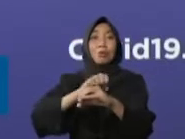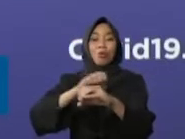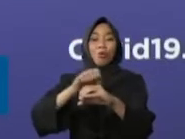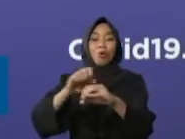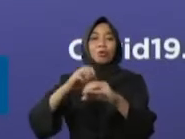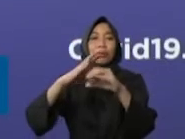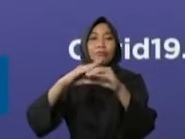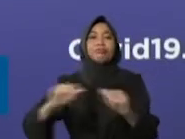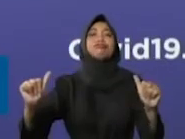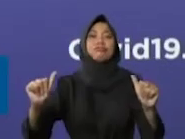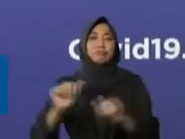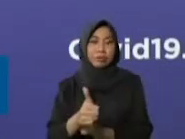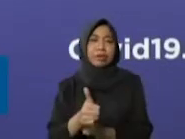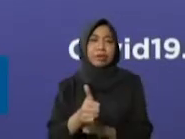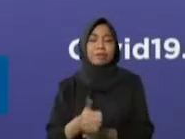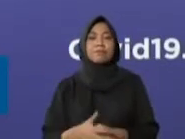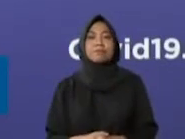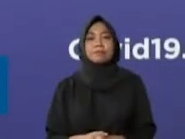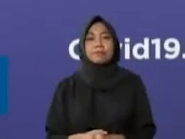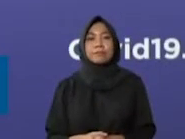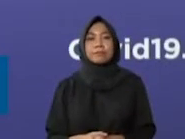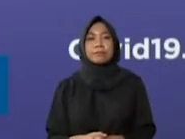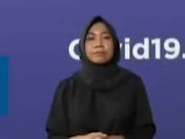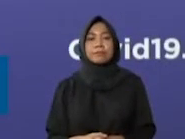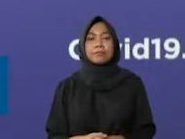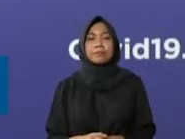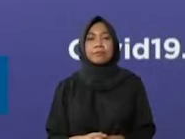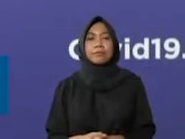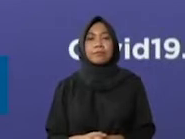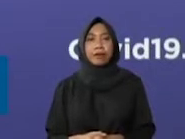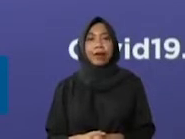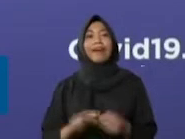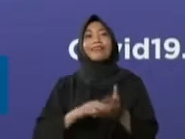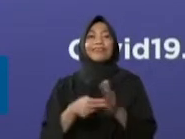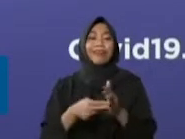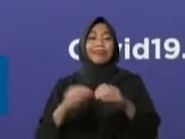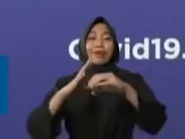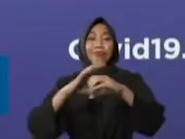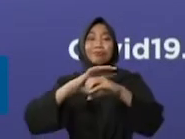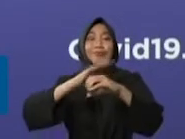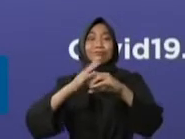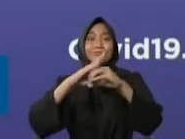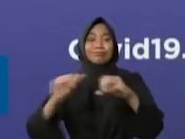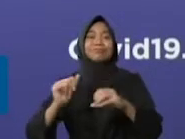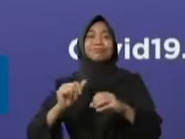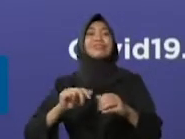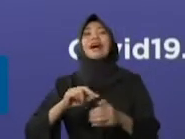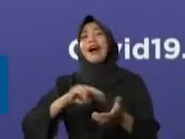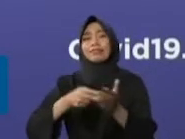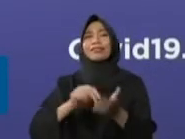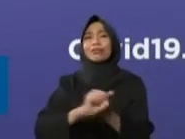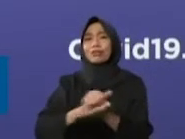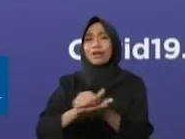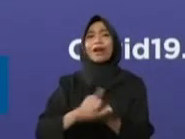terkena dipercaya oleh karena itu kebiasaan mencuci tangan menjadi penting inilah kebiasaan-kebiasaan